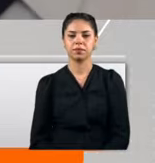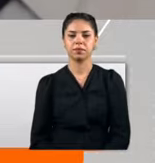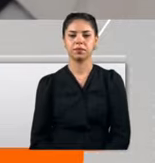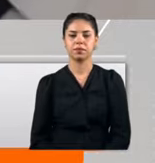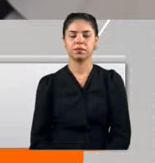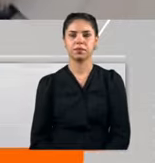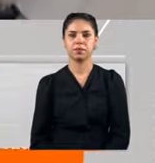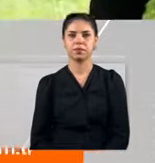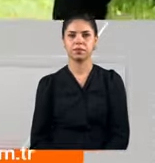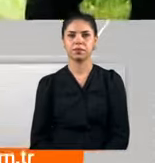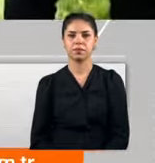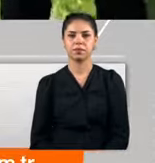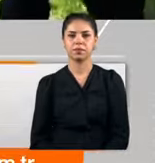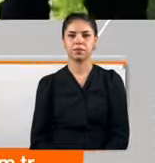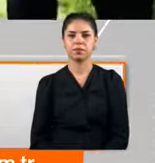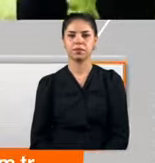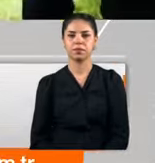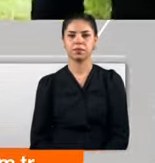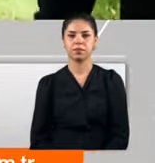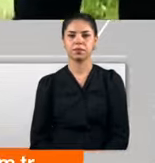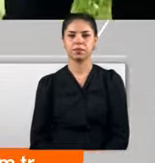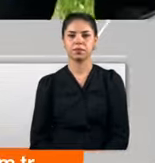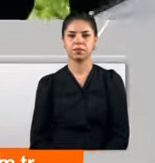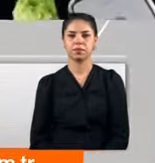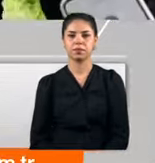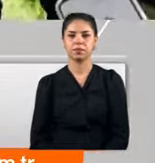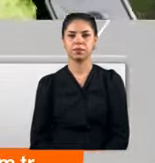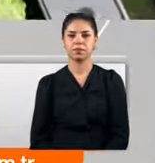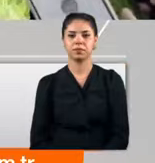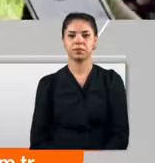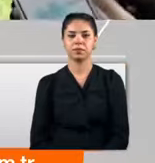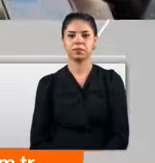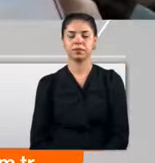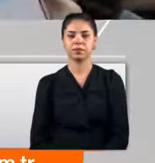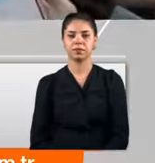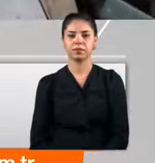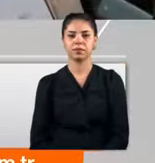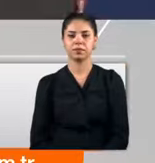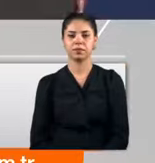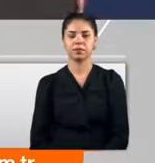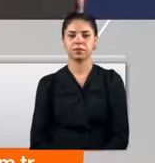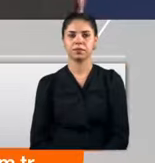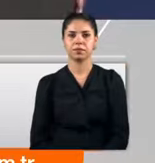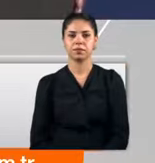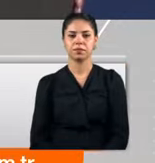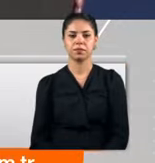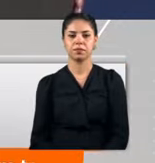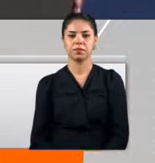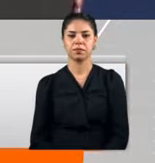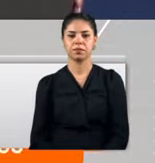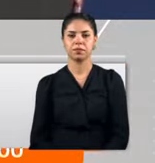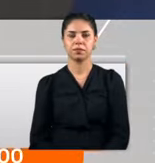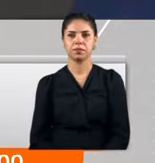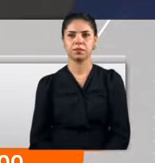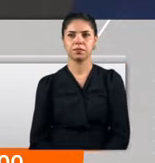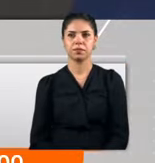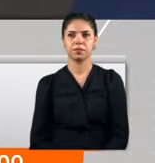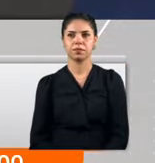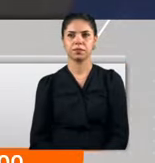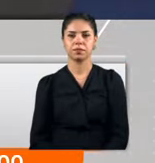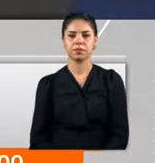bir başsavcı. Kamala Harris'in başkanlık yardımcılığı döneminde göstermiş olduğu performans çok da iç açıcı değildi.